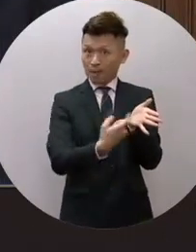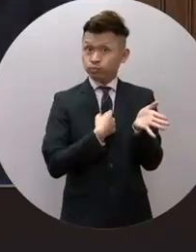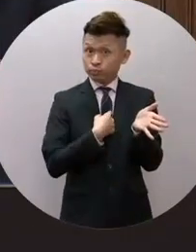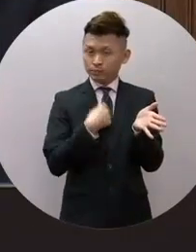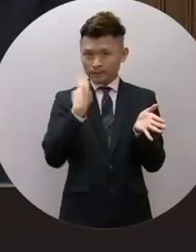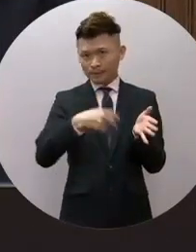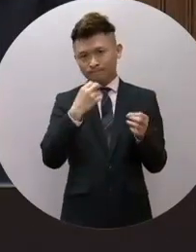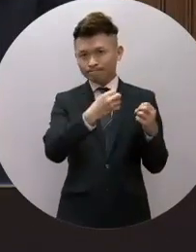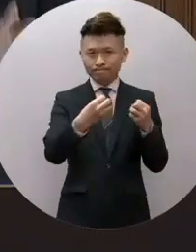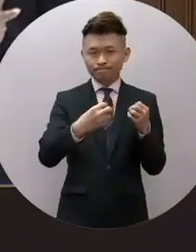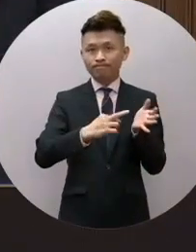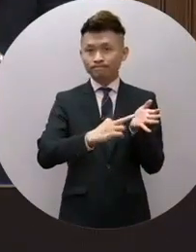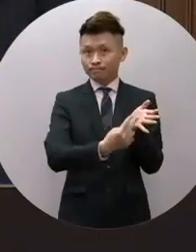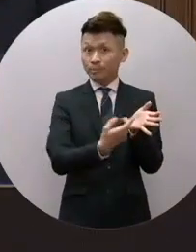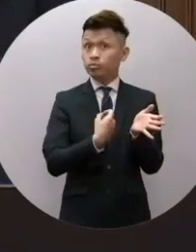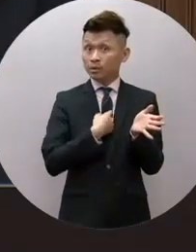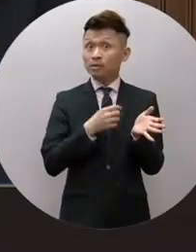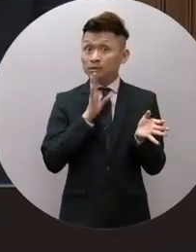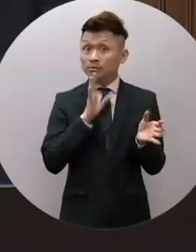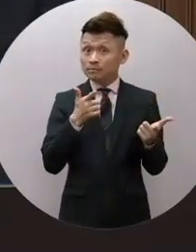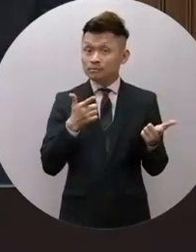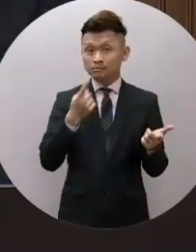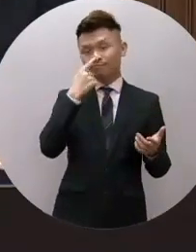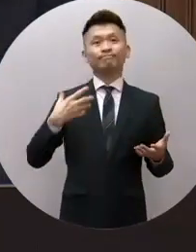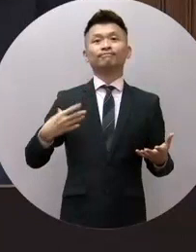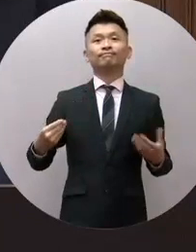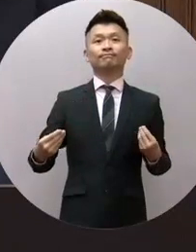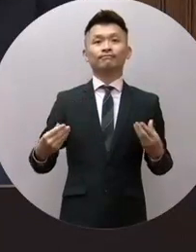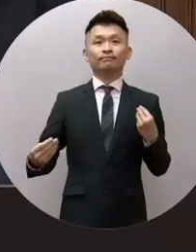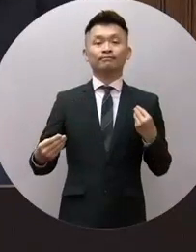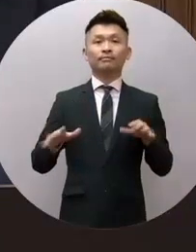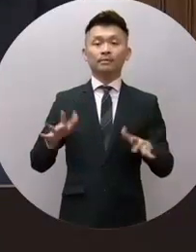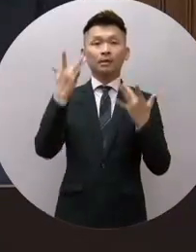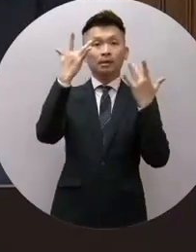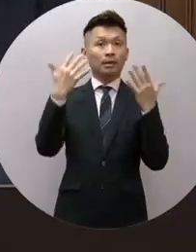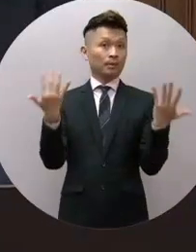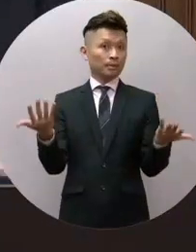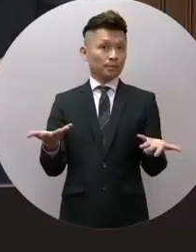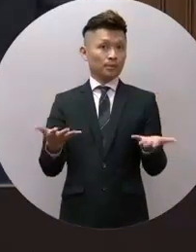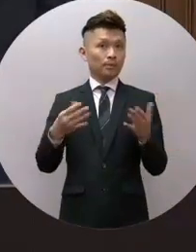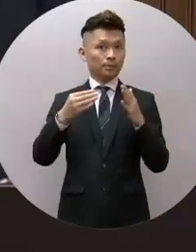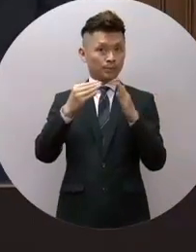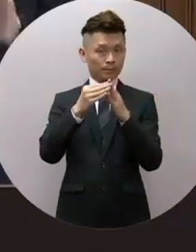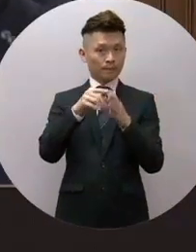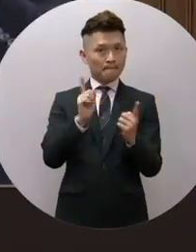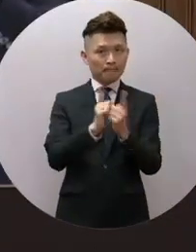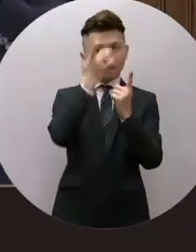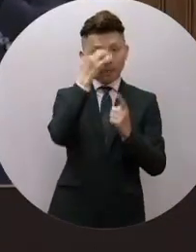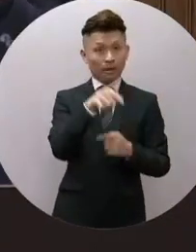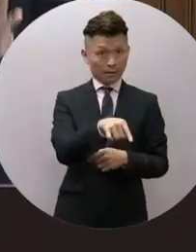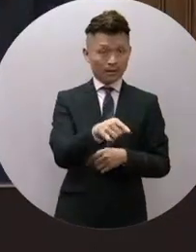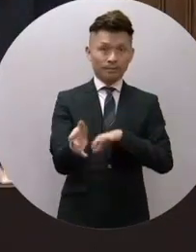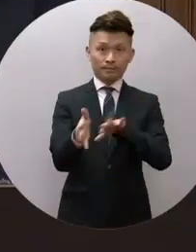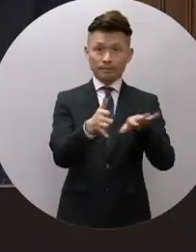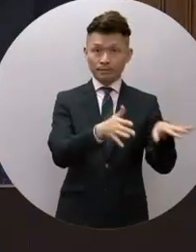然后要重新去做一个更动，重新我不晓得是不是哈，那就是这个是现在林务局也有的问题。好，最后一个就是有在代